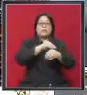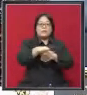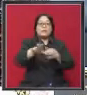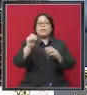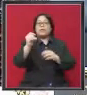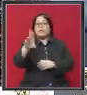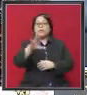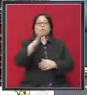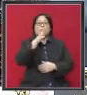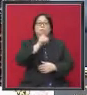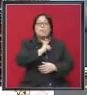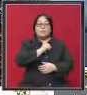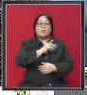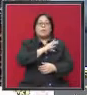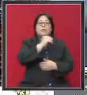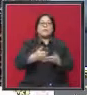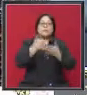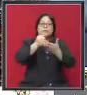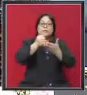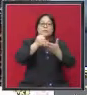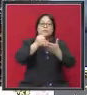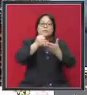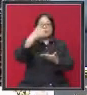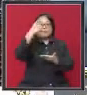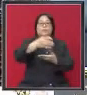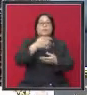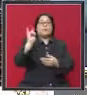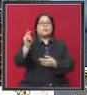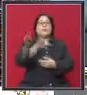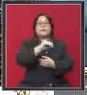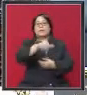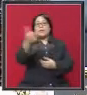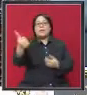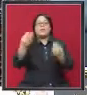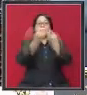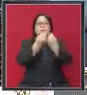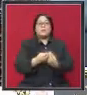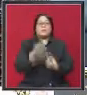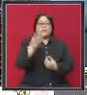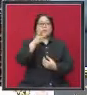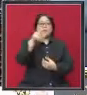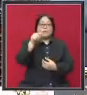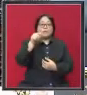seperti OKU dan ibu tunggal serta bantuan tunai kepada pemandu teksi dan lain-lain yang berjumlah